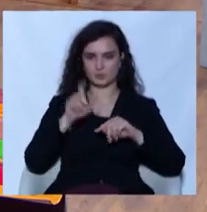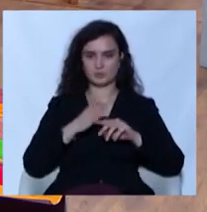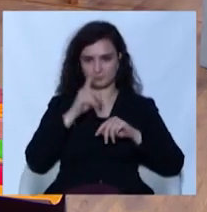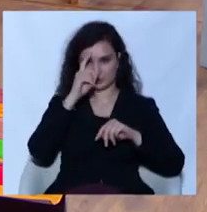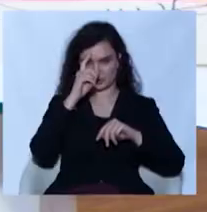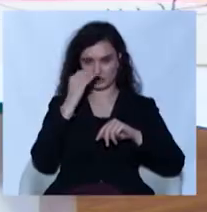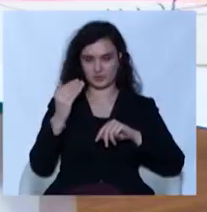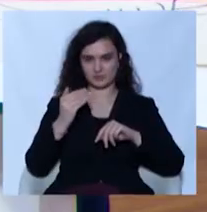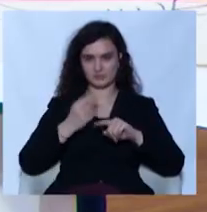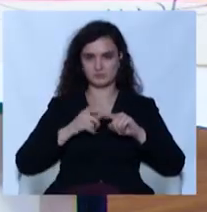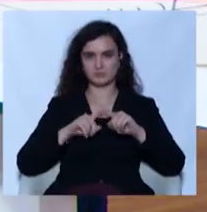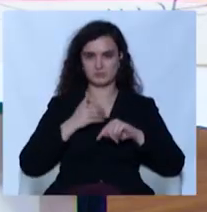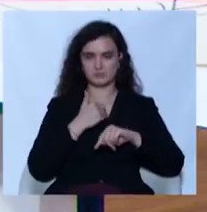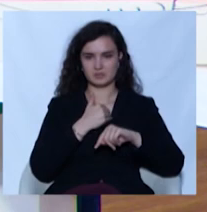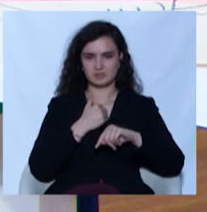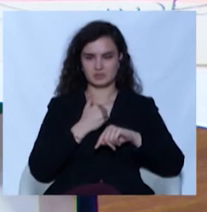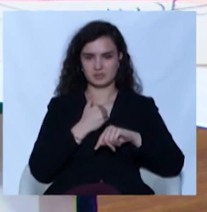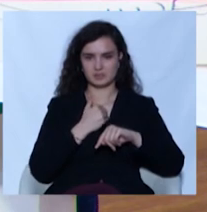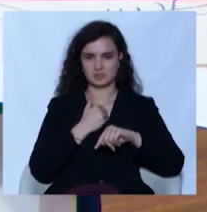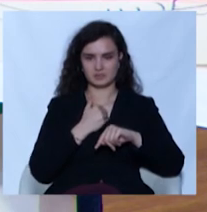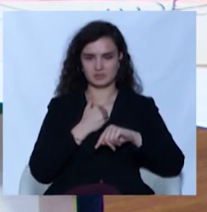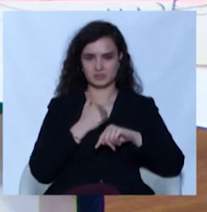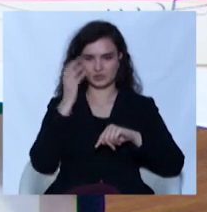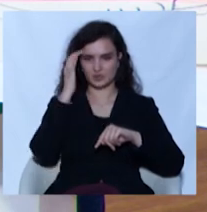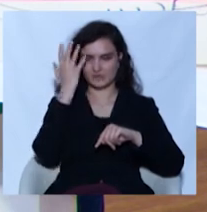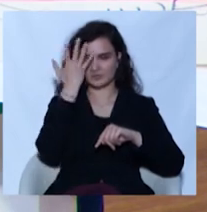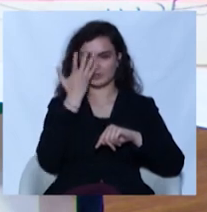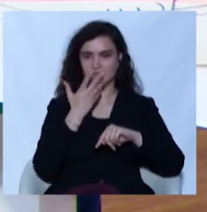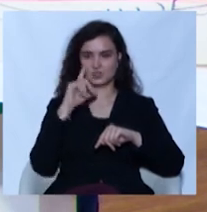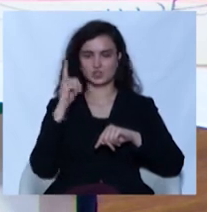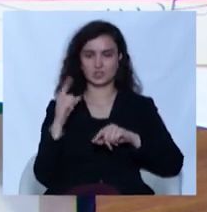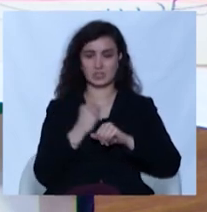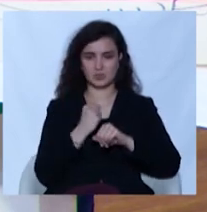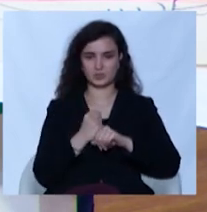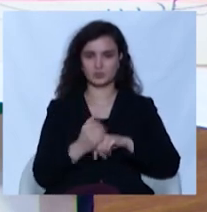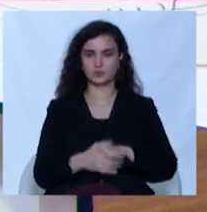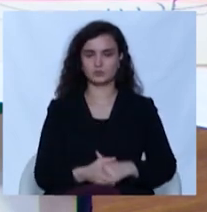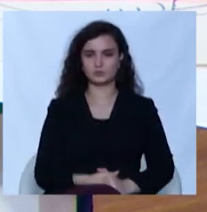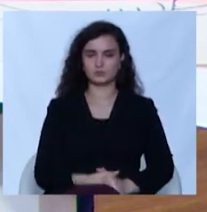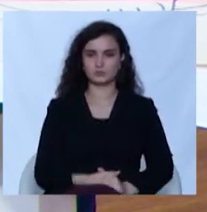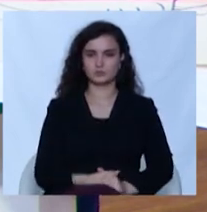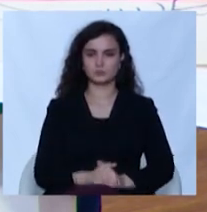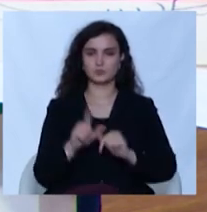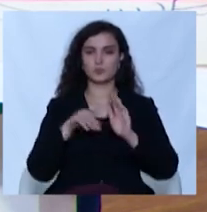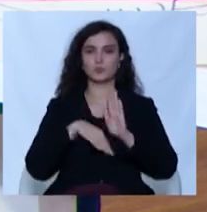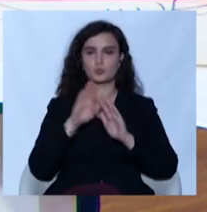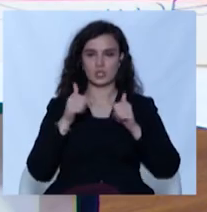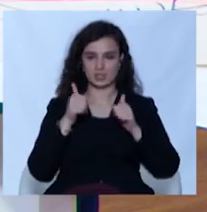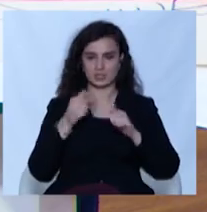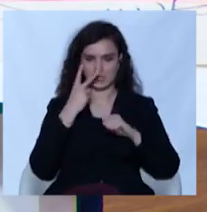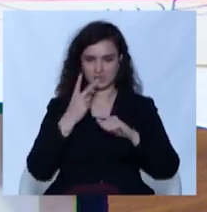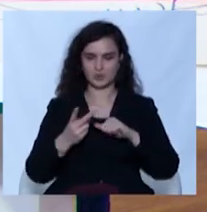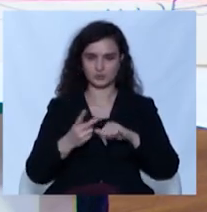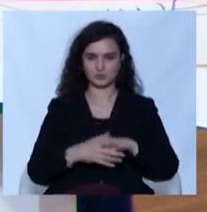ბიჭის, რომელსაც მე მინდა რომ აი ესე ჩრდილი გავუკეთო. რომ უფრო კარგად